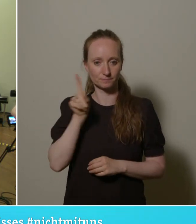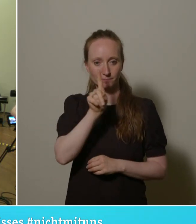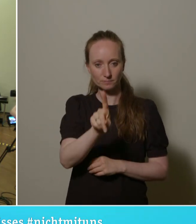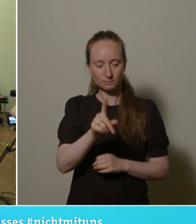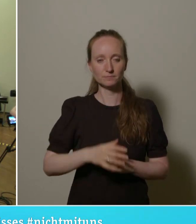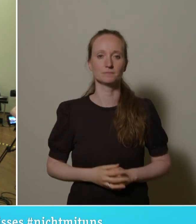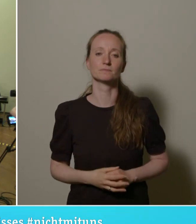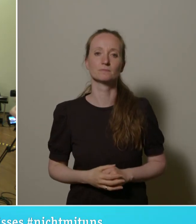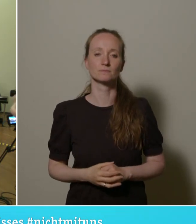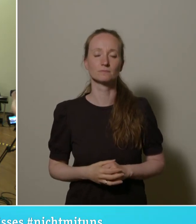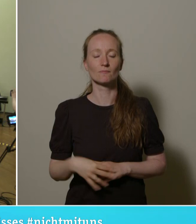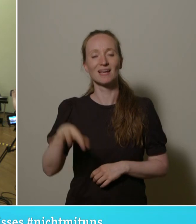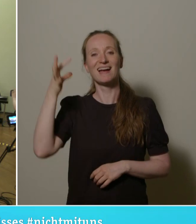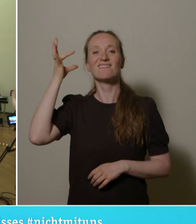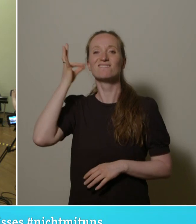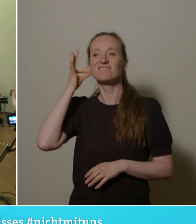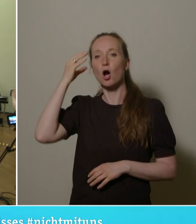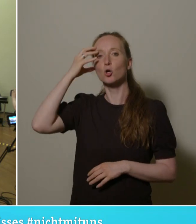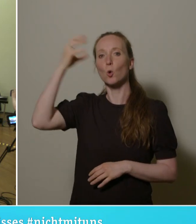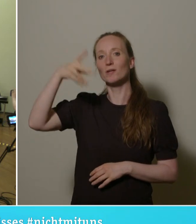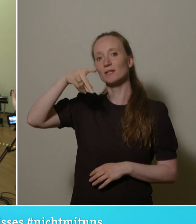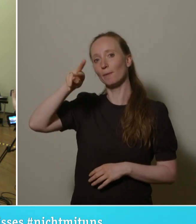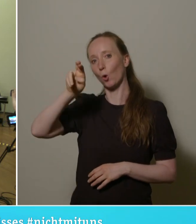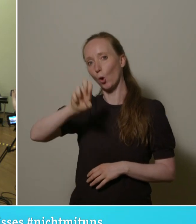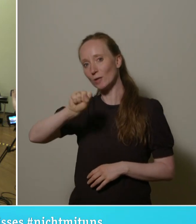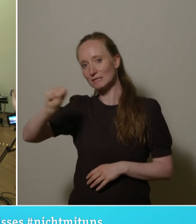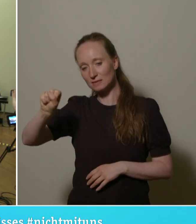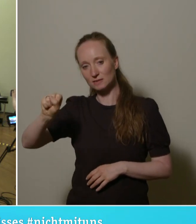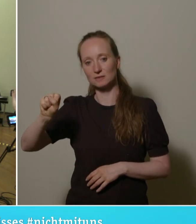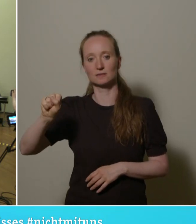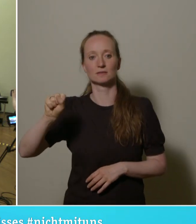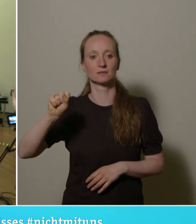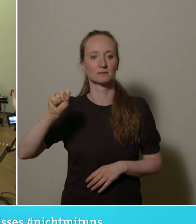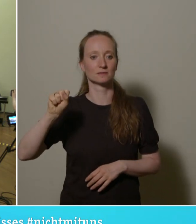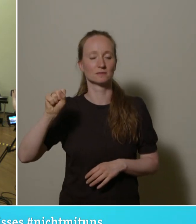Das Frau König-Preuß auf dem Ticket von Herrn Böckel. Bitte schön.